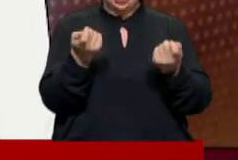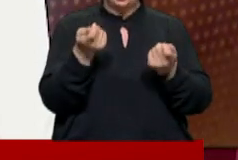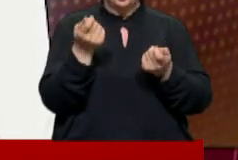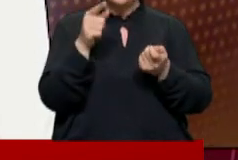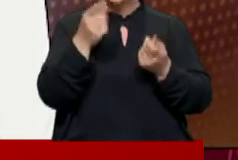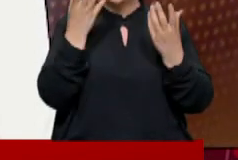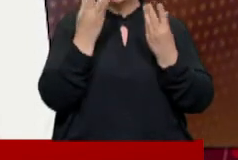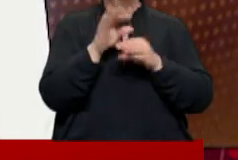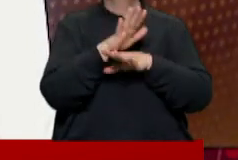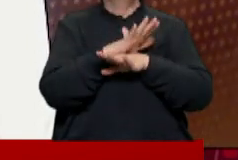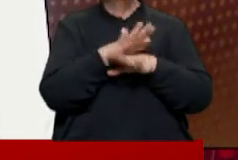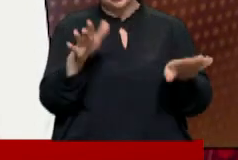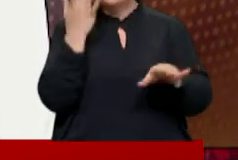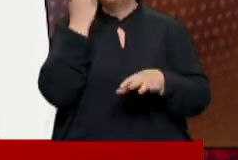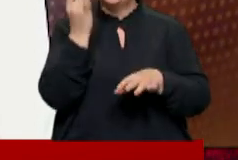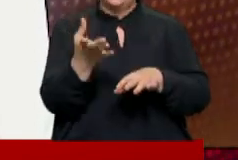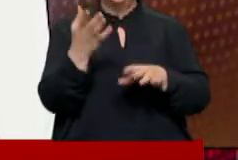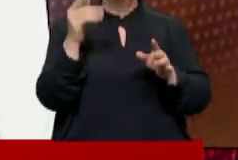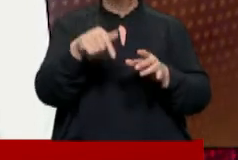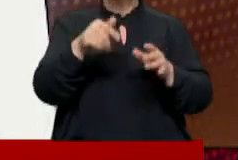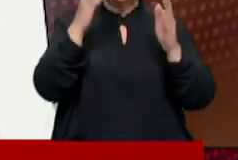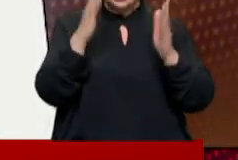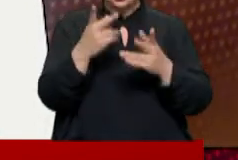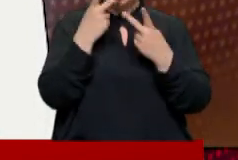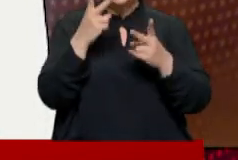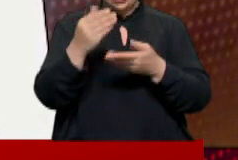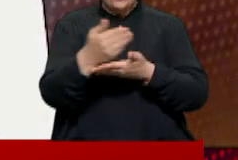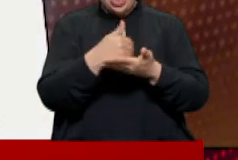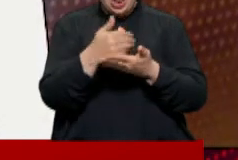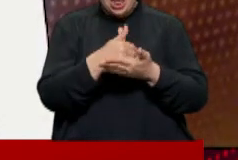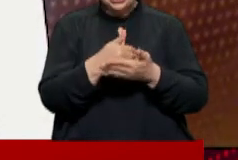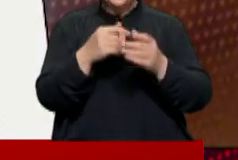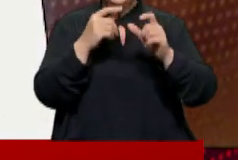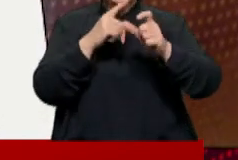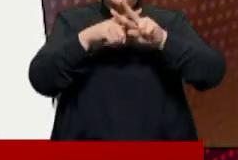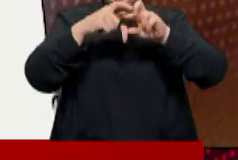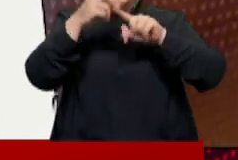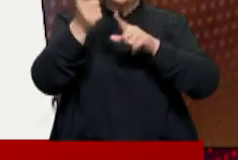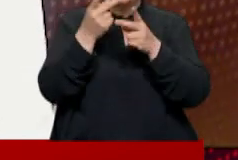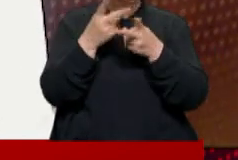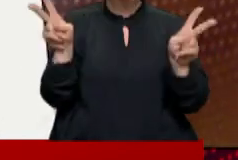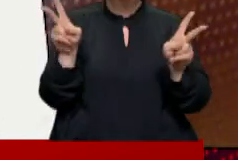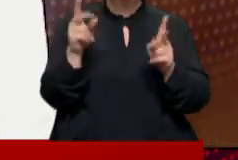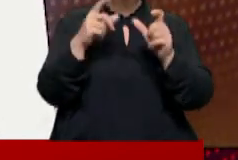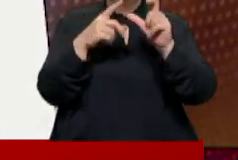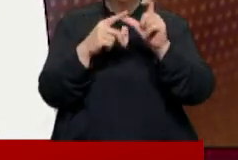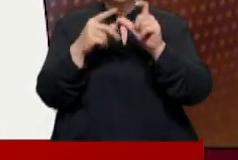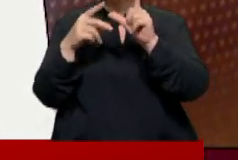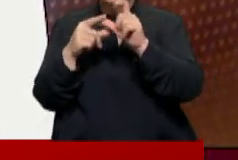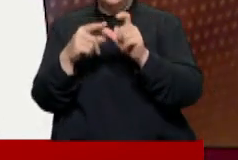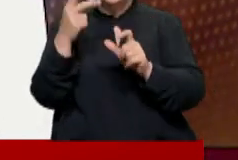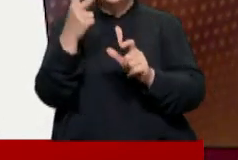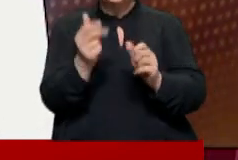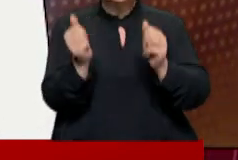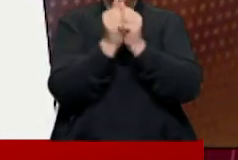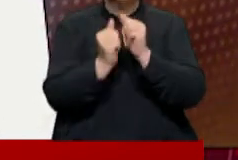Ama bunun olmayacağı belli. İşte bugün dahi açıklanan veriler cari açığın Şubat'tan Şubat'a 3 kata